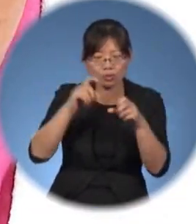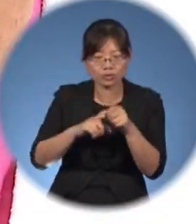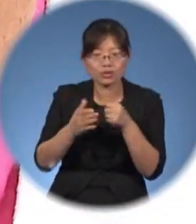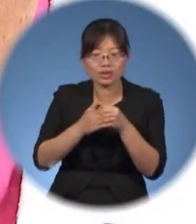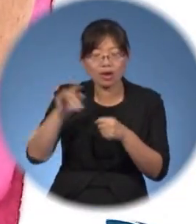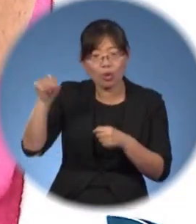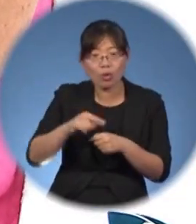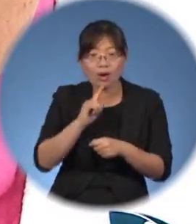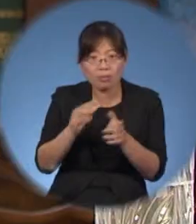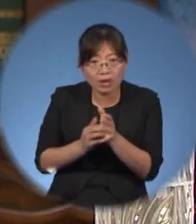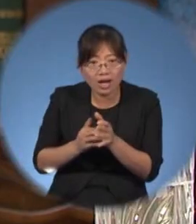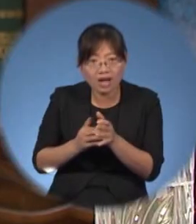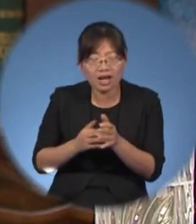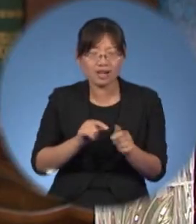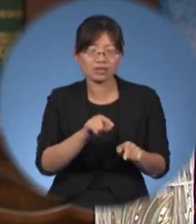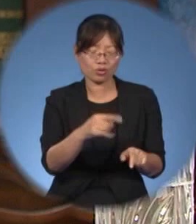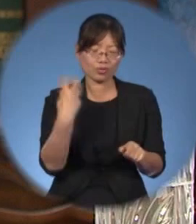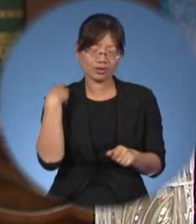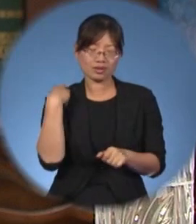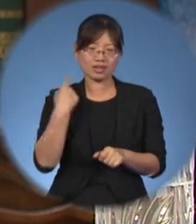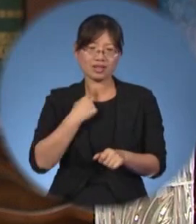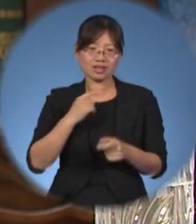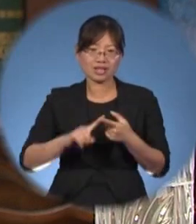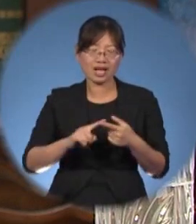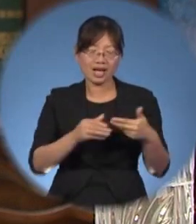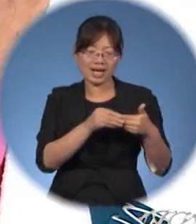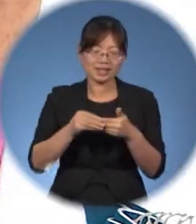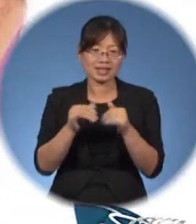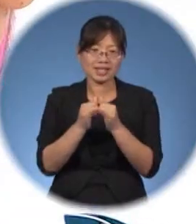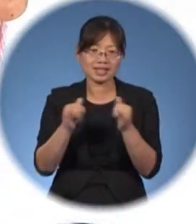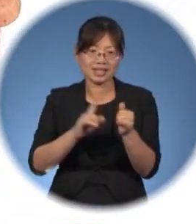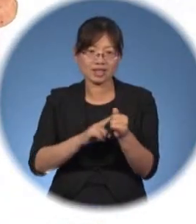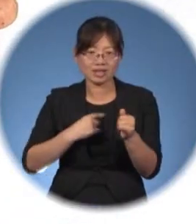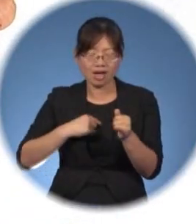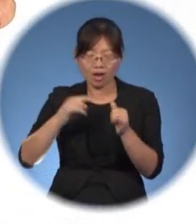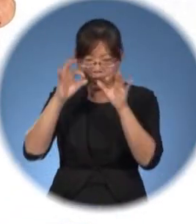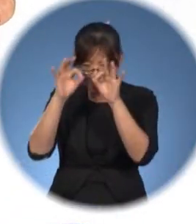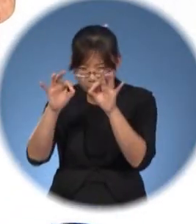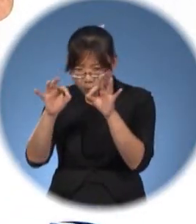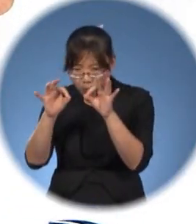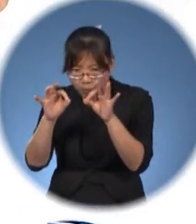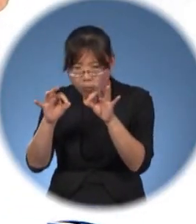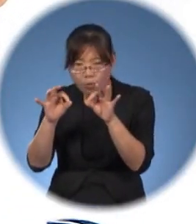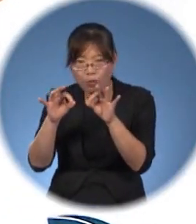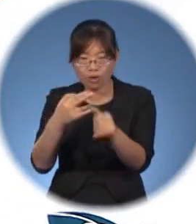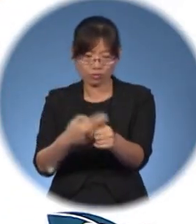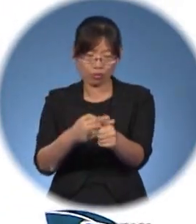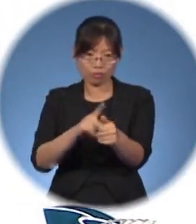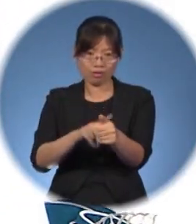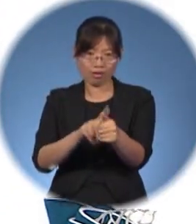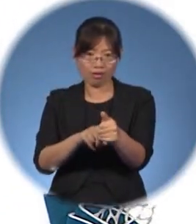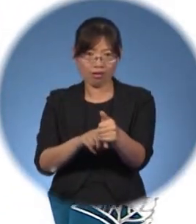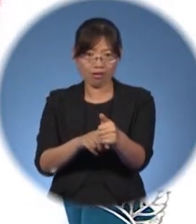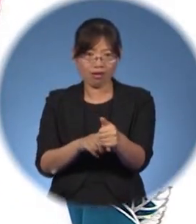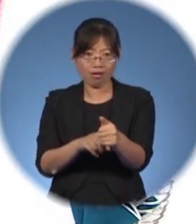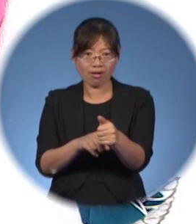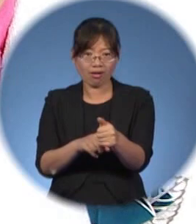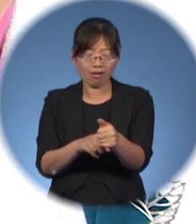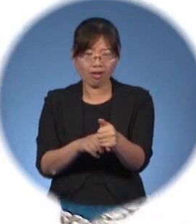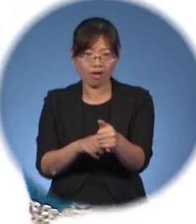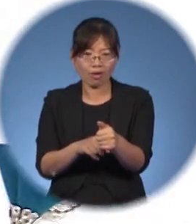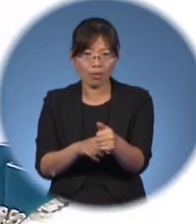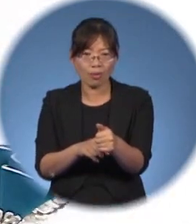왔으니까. 근데 저 담당했던 그 안내원이 나보고 이렇게 앉았더니 그 선생,